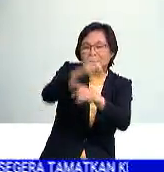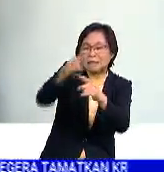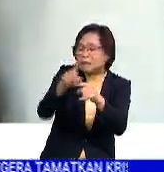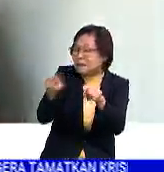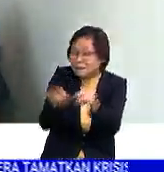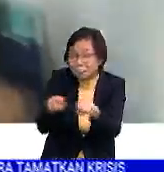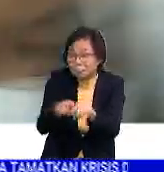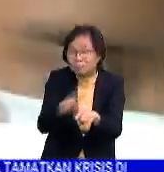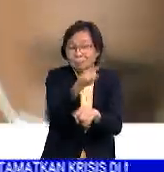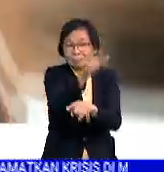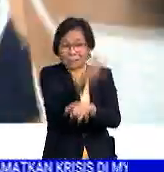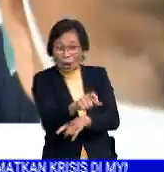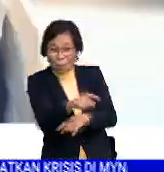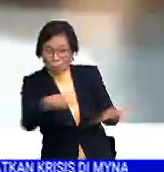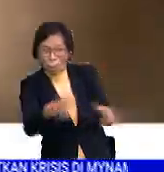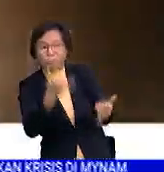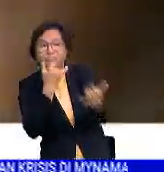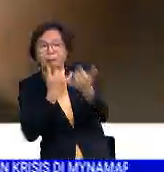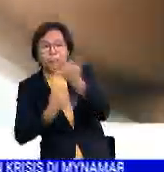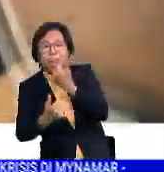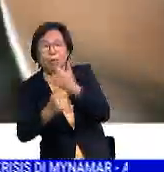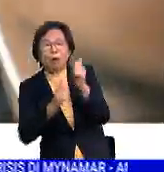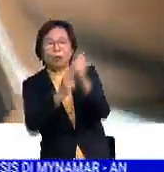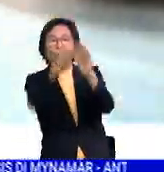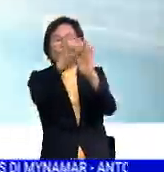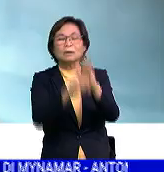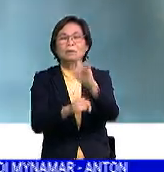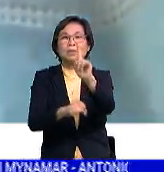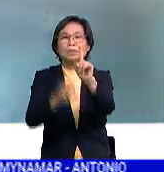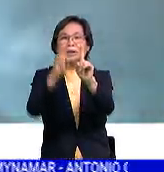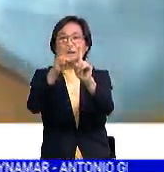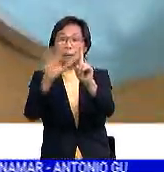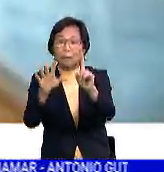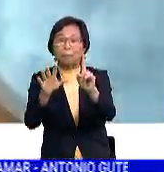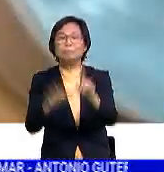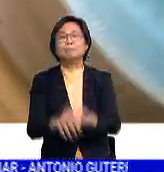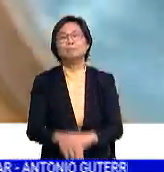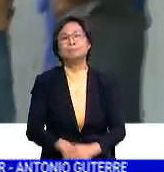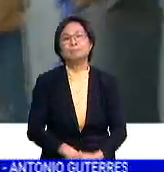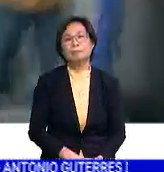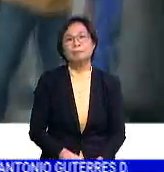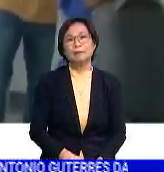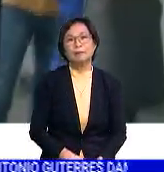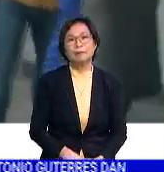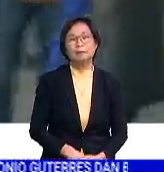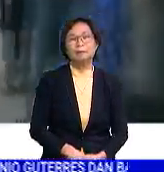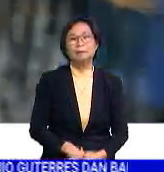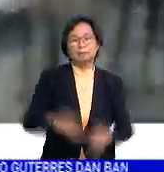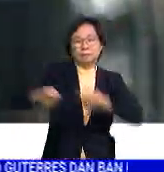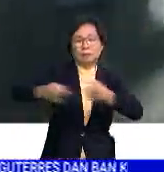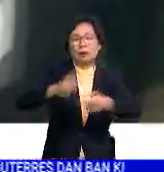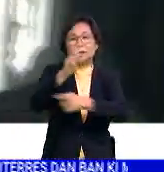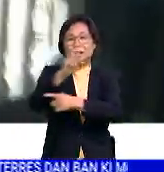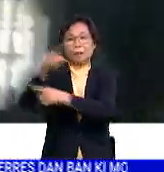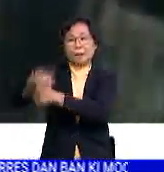sama. Tertuduh didakwa melakukan kesalahan itu mengikut Seksyen 165 Kanun Keseksaan. Kes dikendalikan